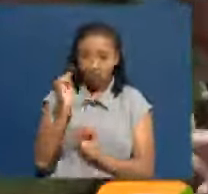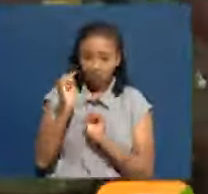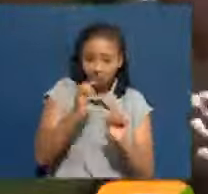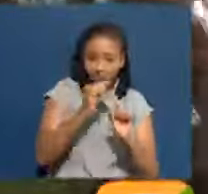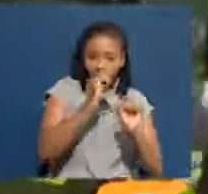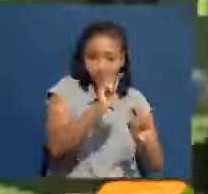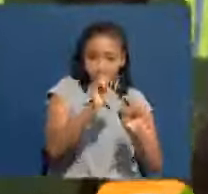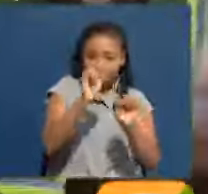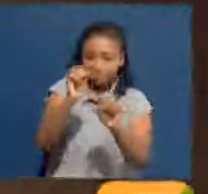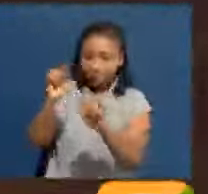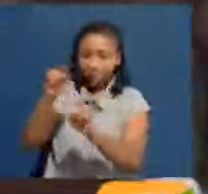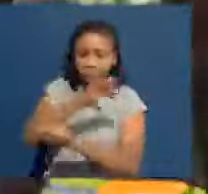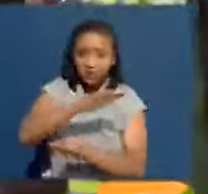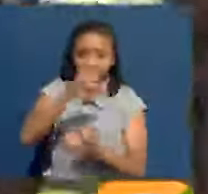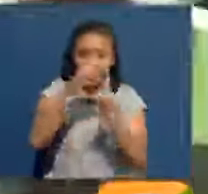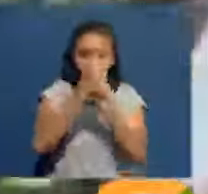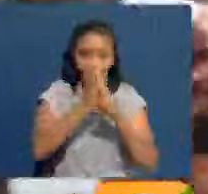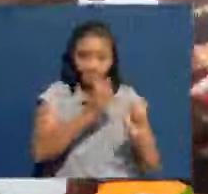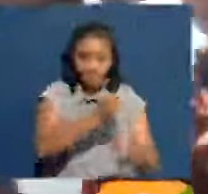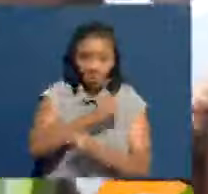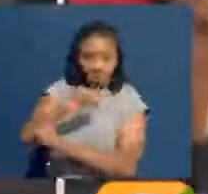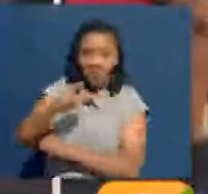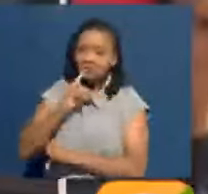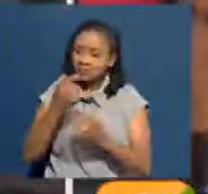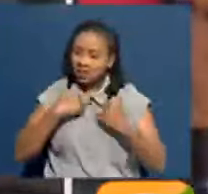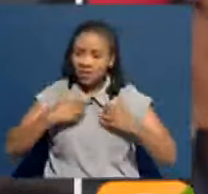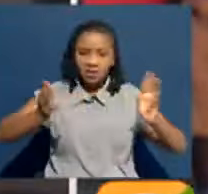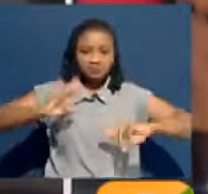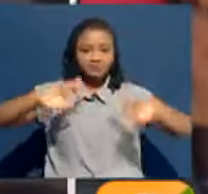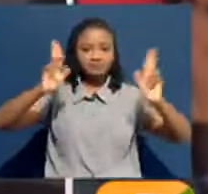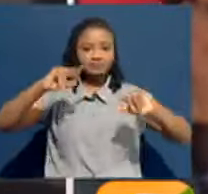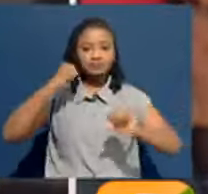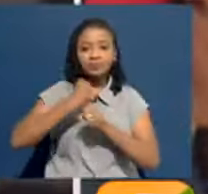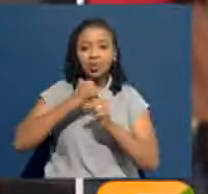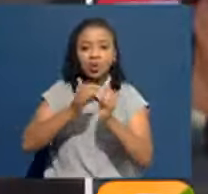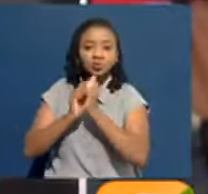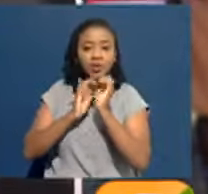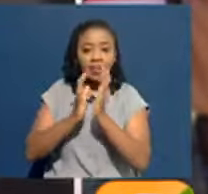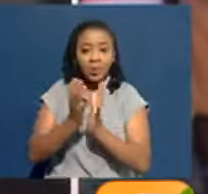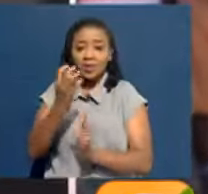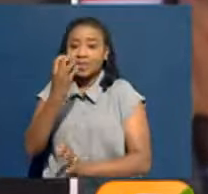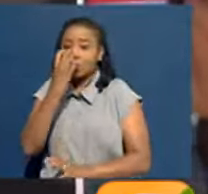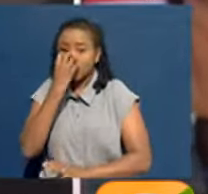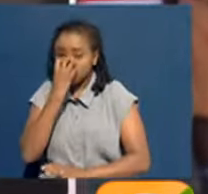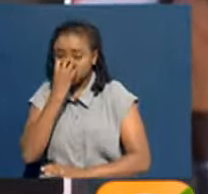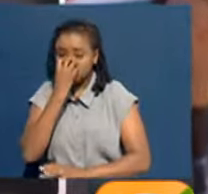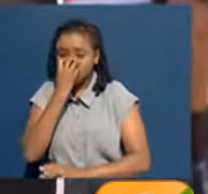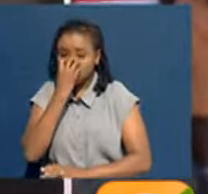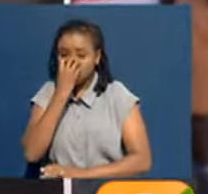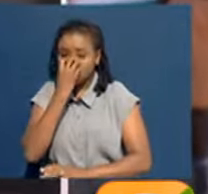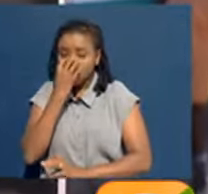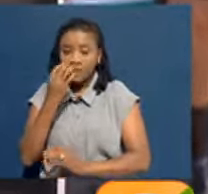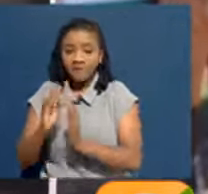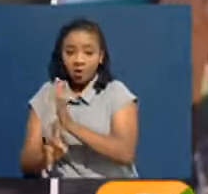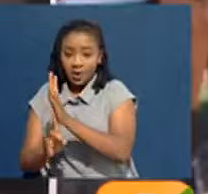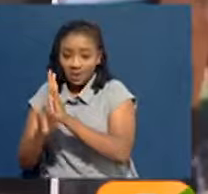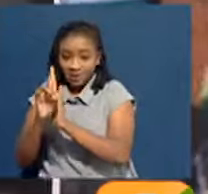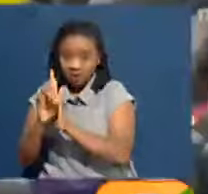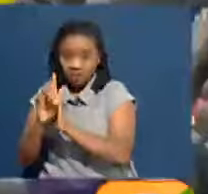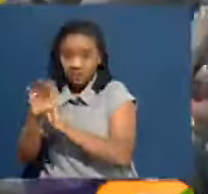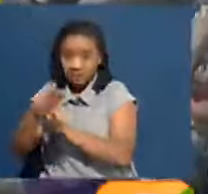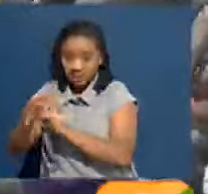Bay, amesema atazidi kuungana na rais kimaendeleo, ila kisiasa bado atatumikia chama chake cha